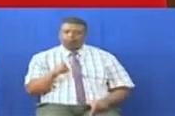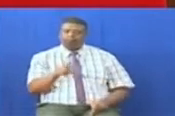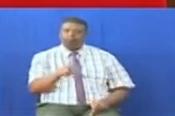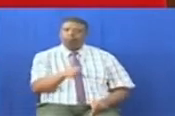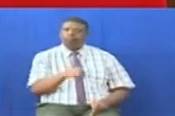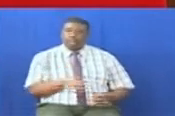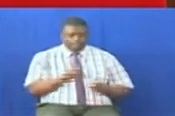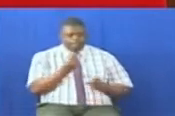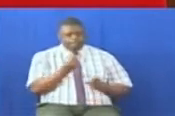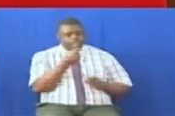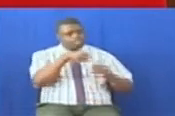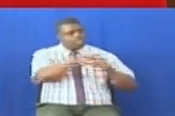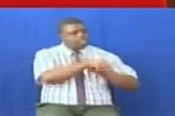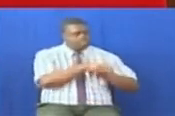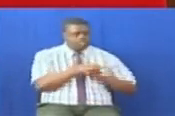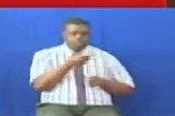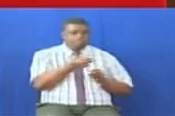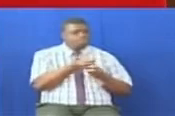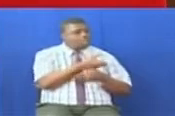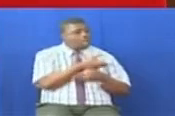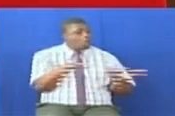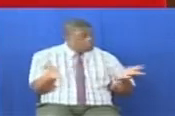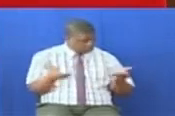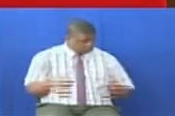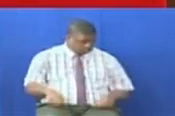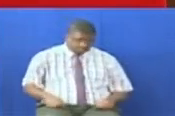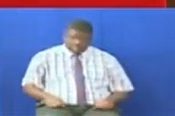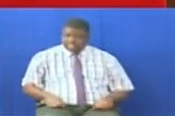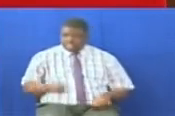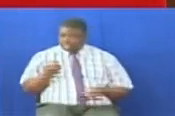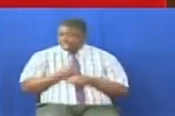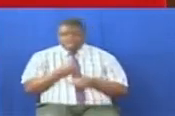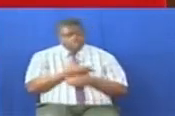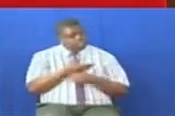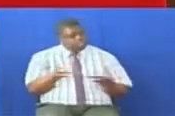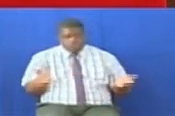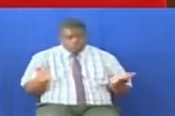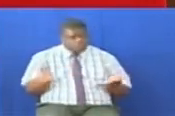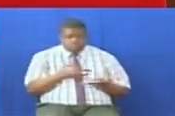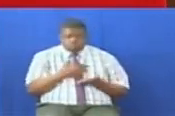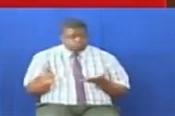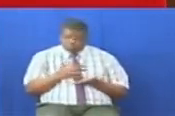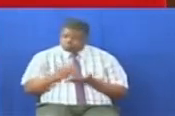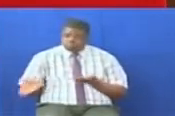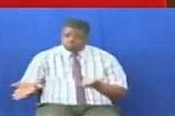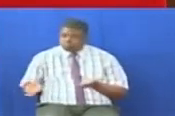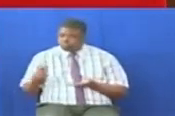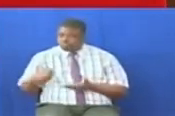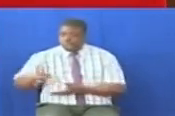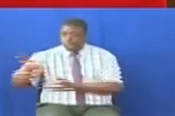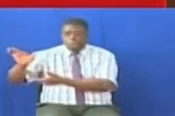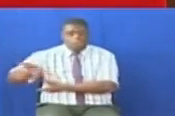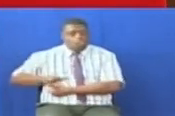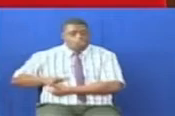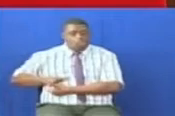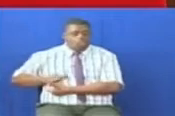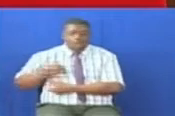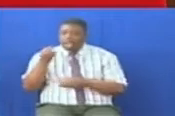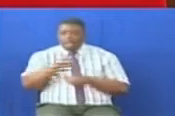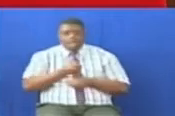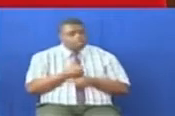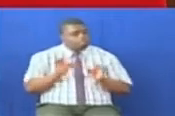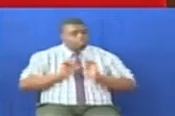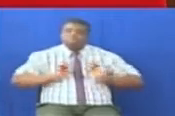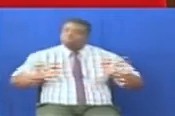lazima tupongeze sana sana Mheshimiwa Rais na waamu wa tano na watendaji wake wote. Mheshimiwa Naibu Spika, na